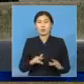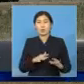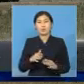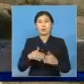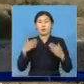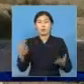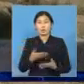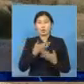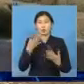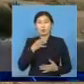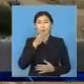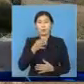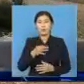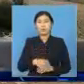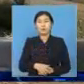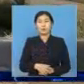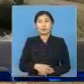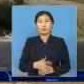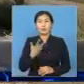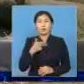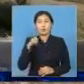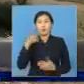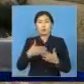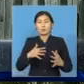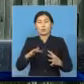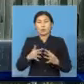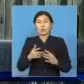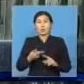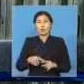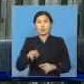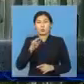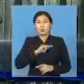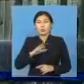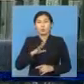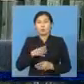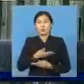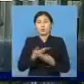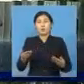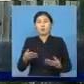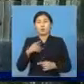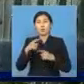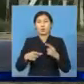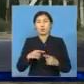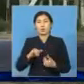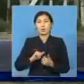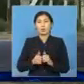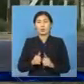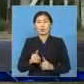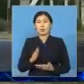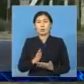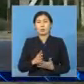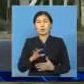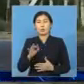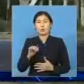артықшылығы жоқ деп пайымдайды. Ол 3 жылдан бері ауыл тұрғындарына осылай қой үлестіруді дәстүрге айналдырған.